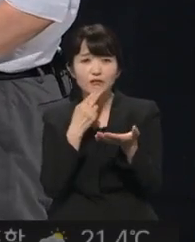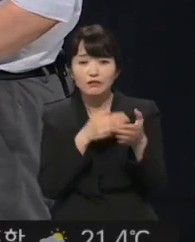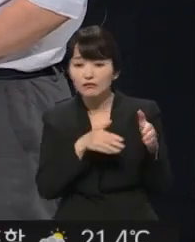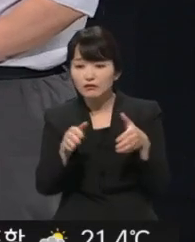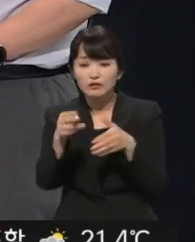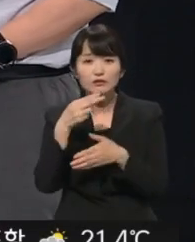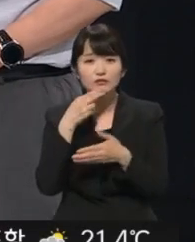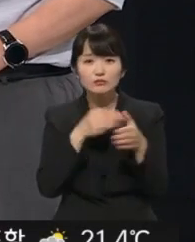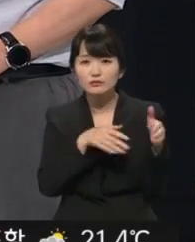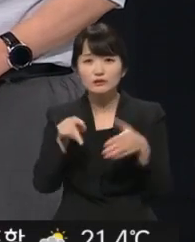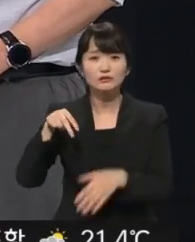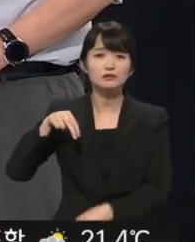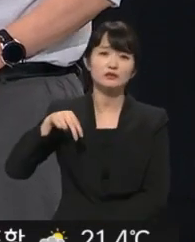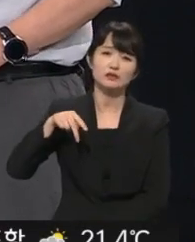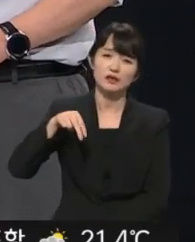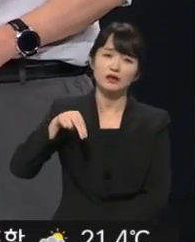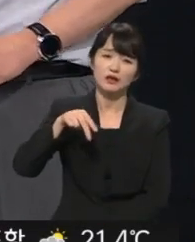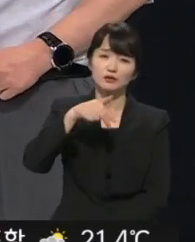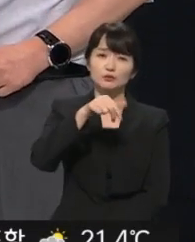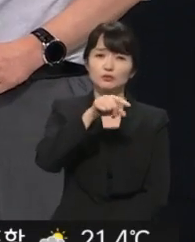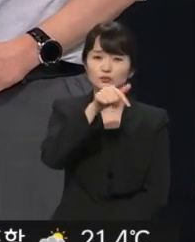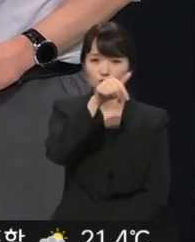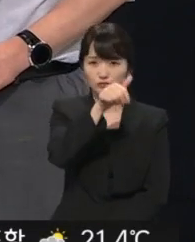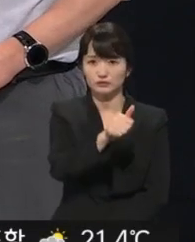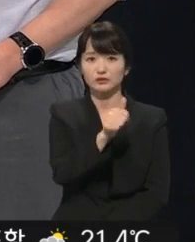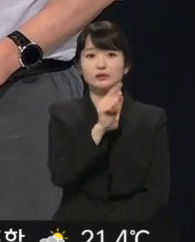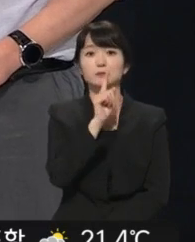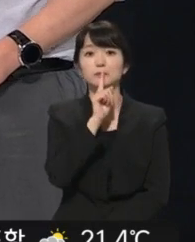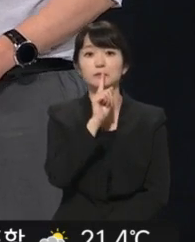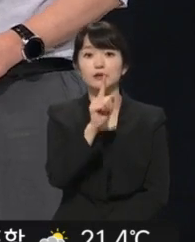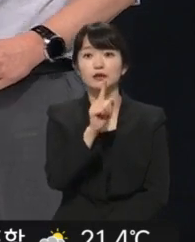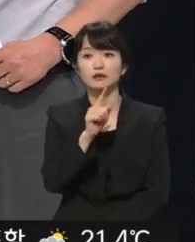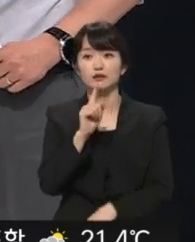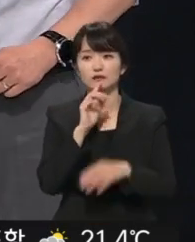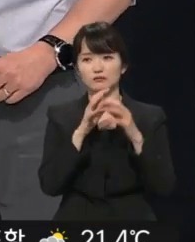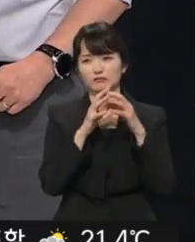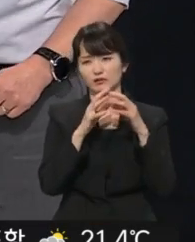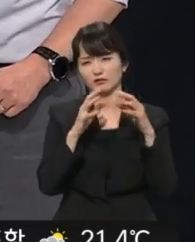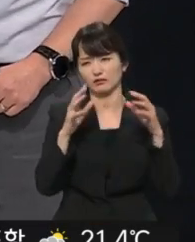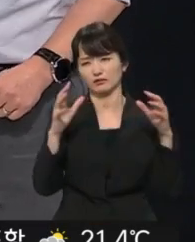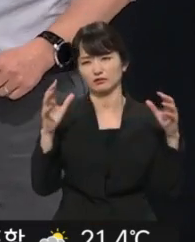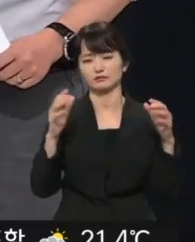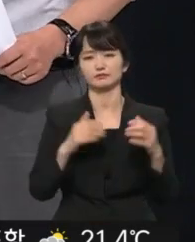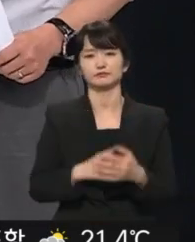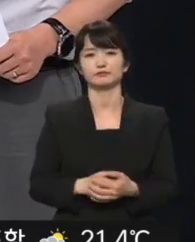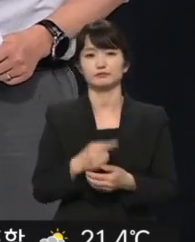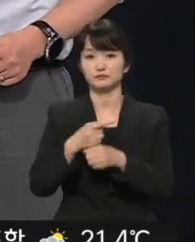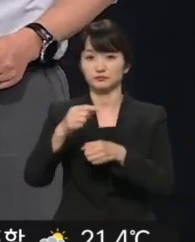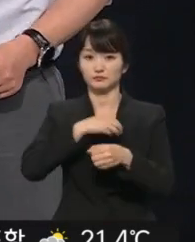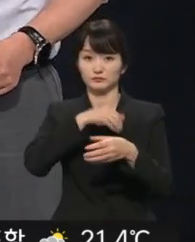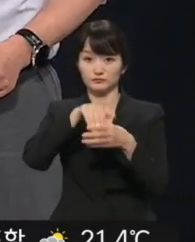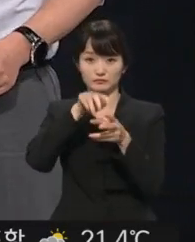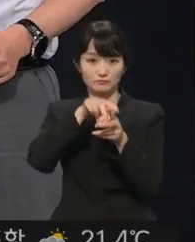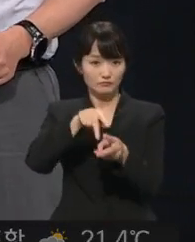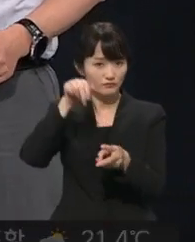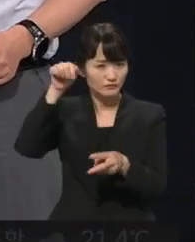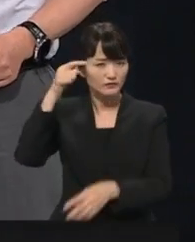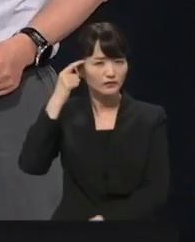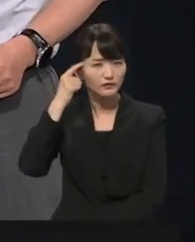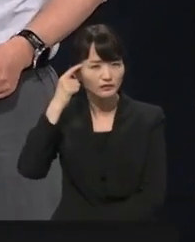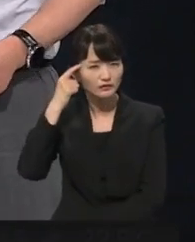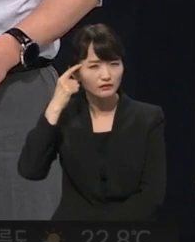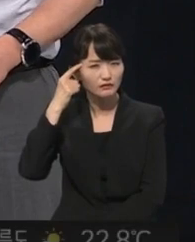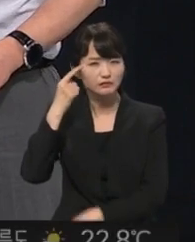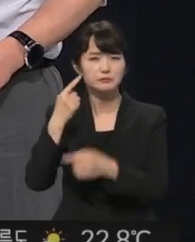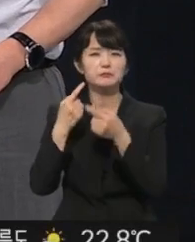길을 걸어가겠다는 조국 전 장관의 이 한마디에 크게 술렁이고 있죠. 내년 총선 출마를 염두에 둔 게